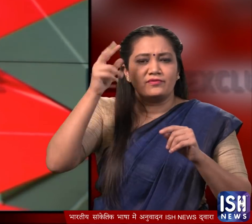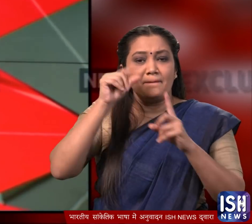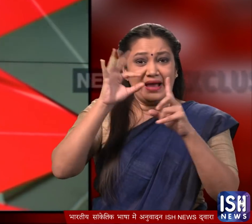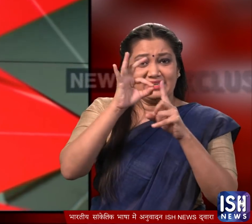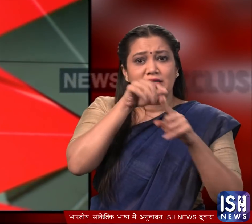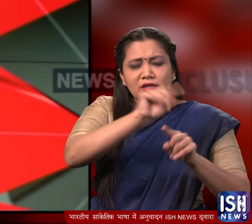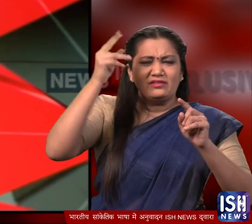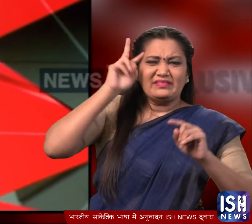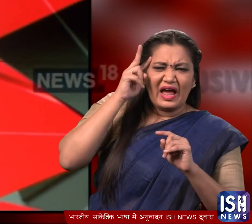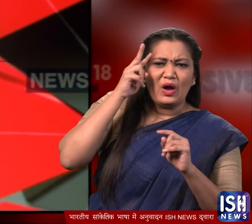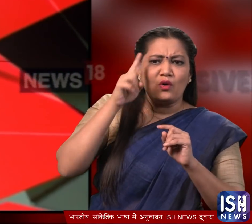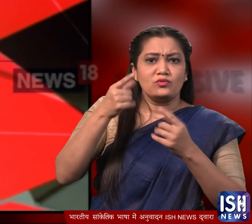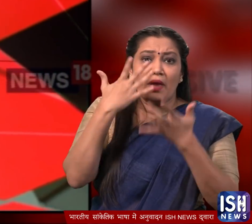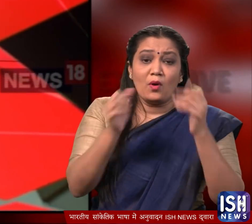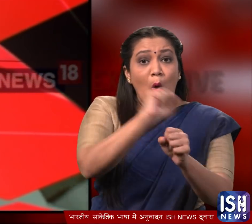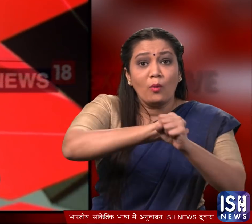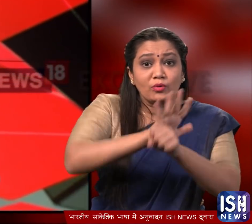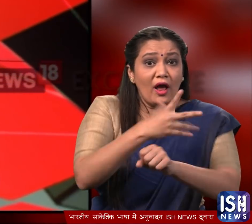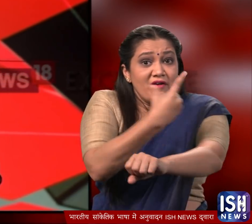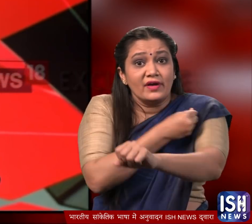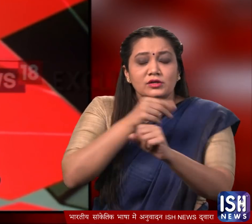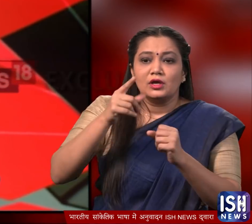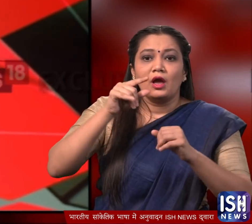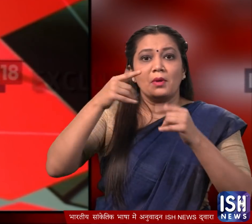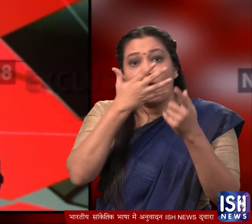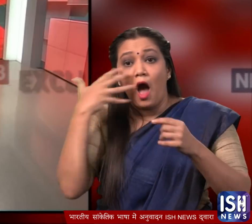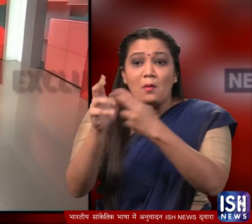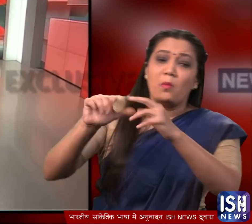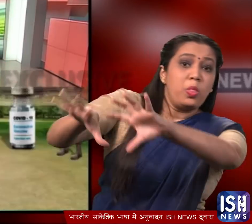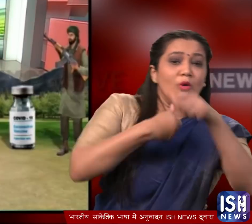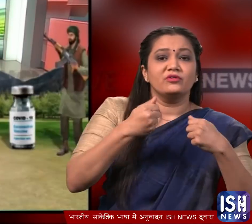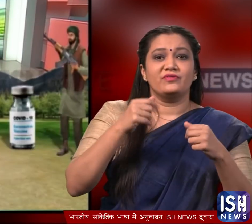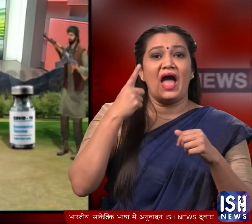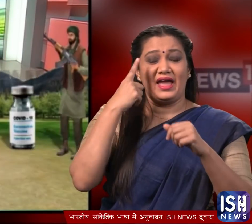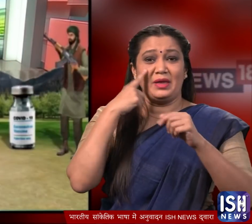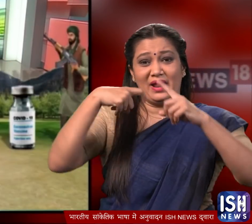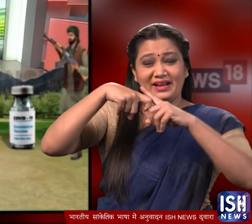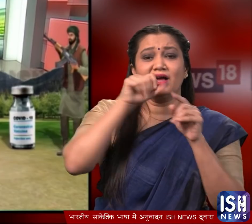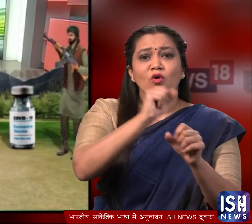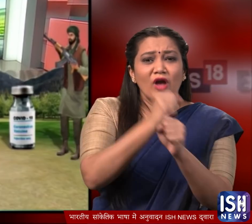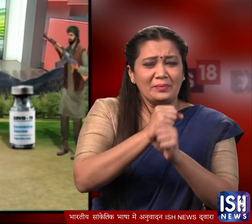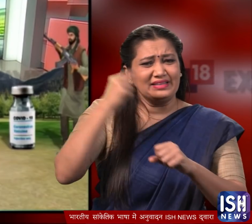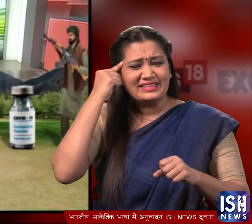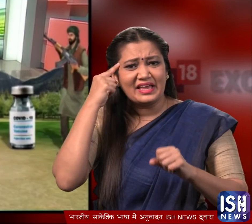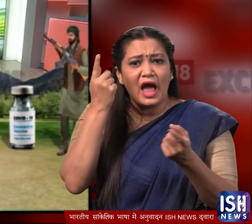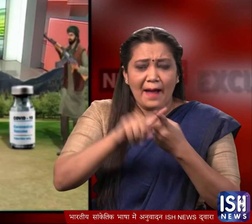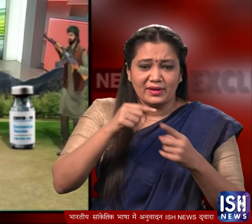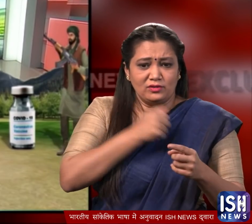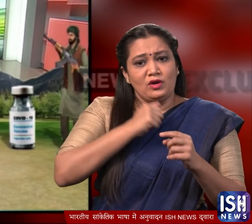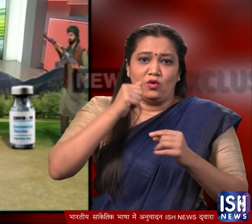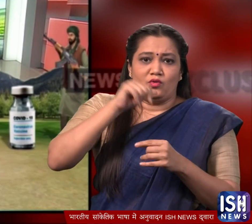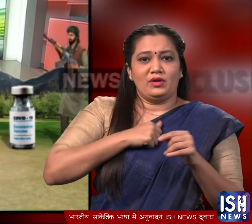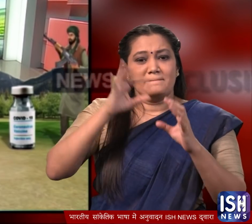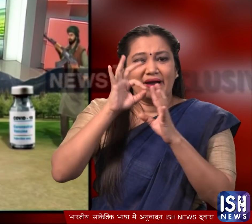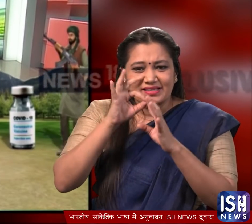कोरोना वैक्सीन के लुटने का डर सता रहा है। News18.com की रिपोर्ट है कि इमरान सरकार को इस बात की चिंता है कि कहीं उनके देश के